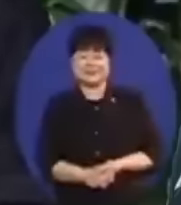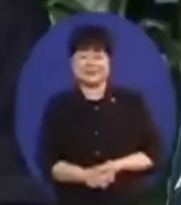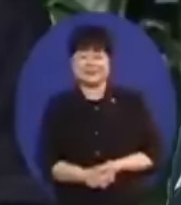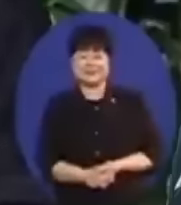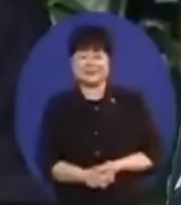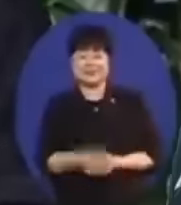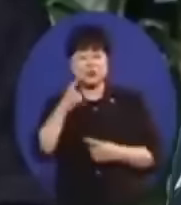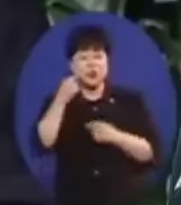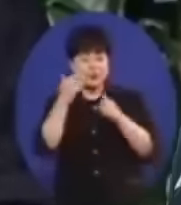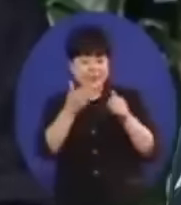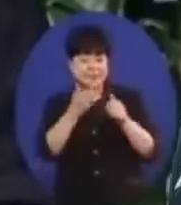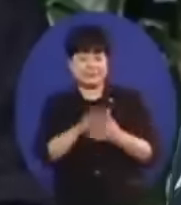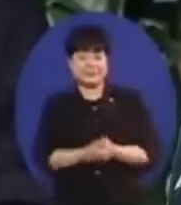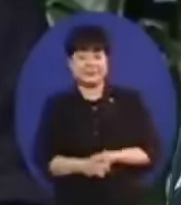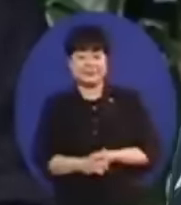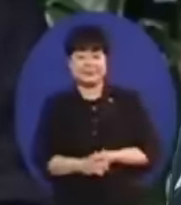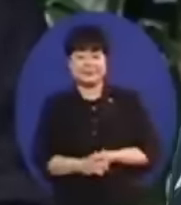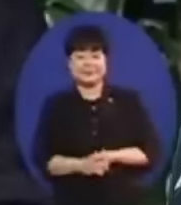저는